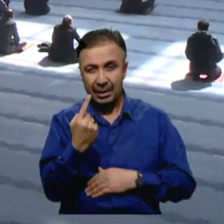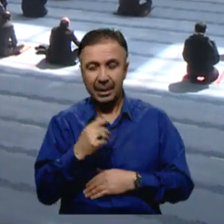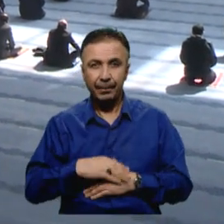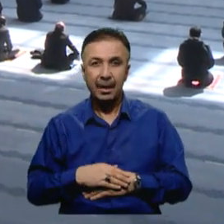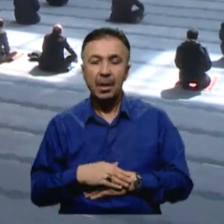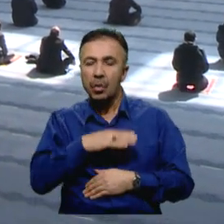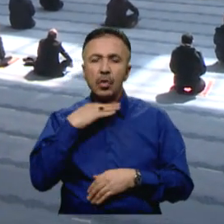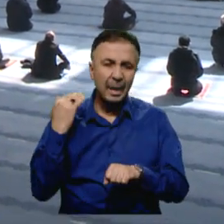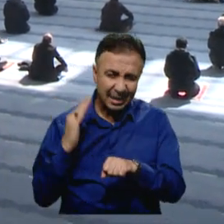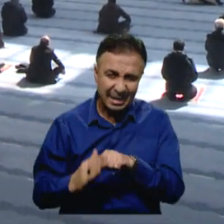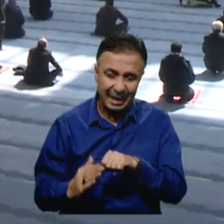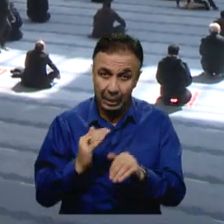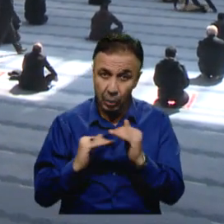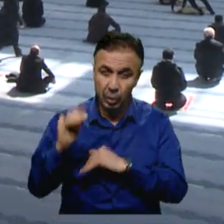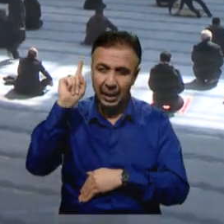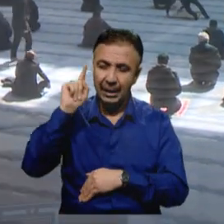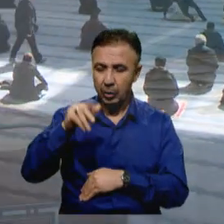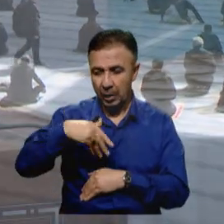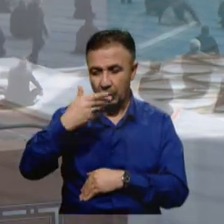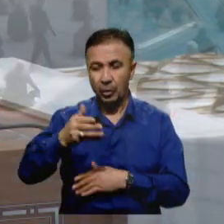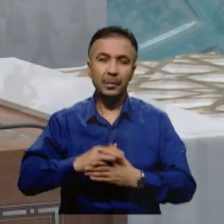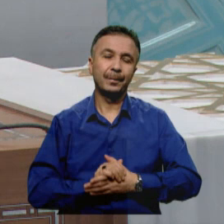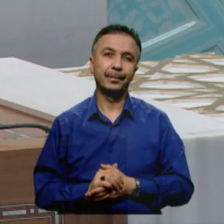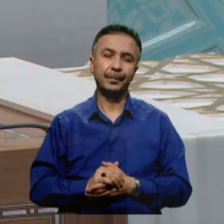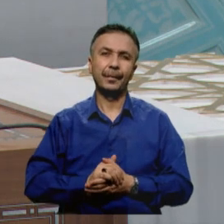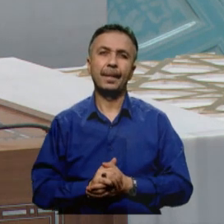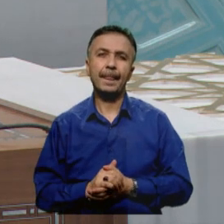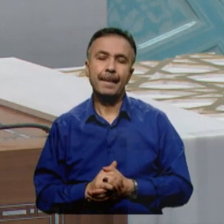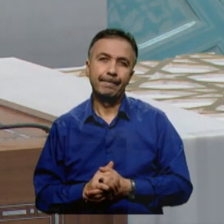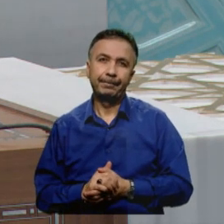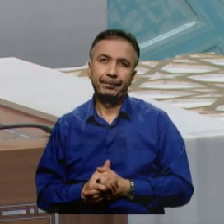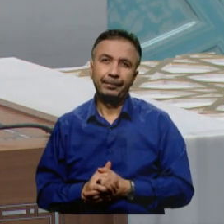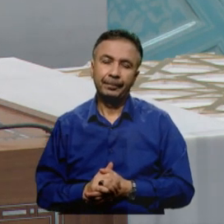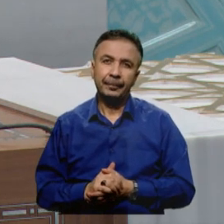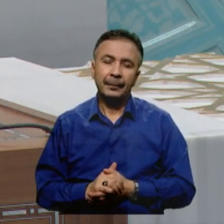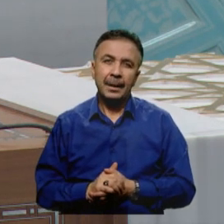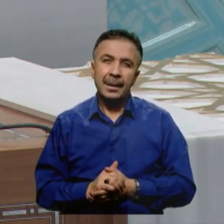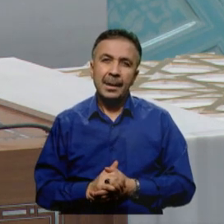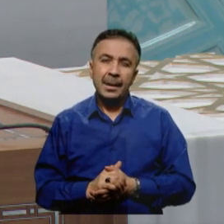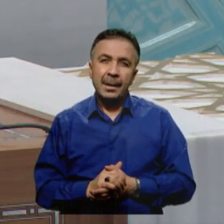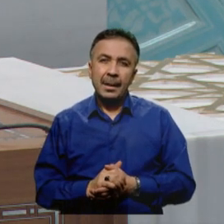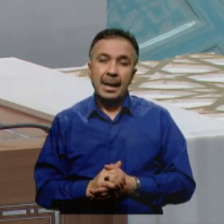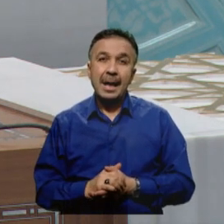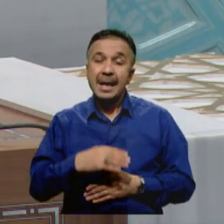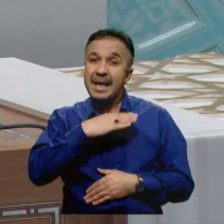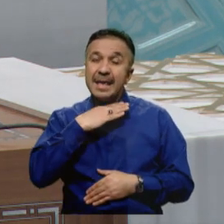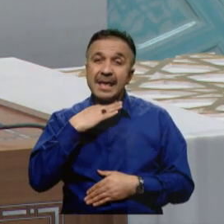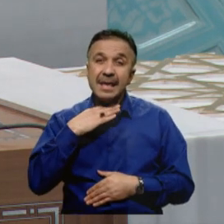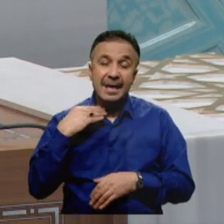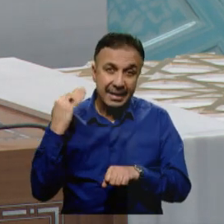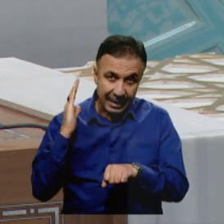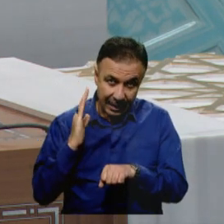Mevlamız buyuruyor ki estağfirullah. Len yenalallaha luhumuha ve la dimauha. Kestiğiniz